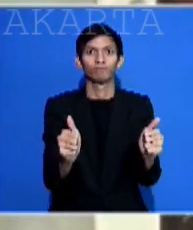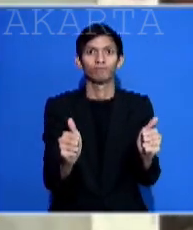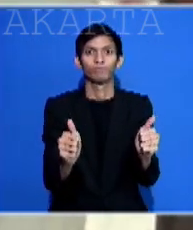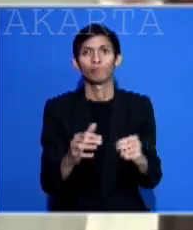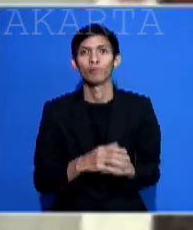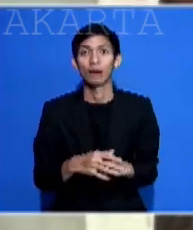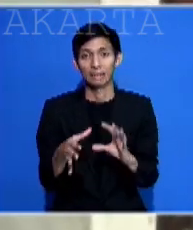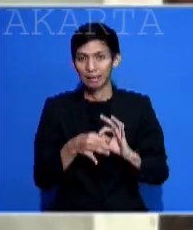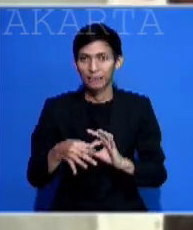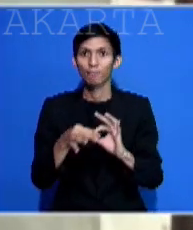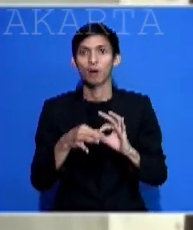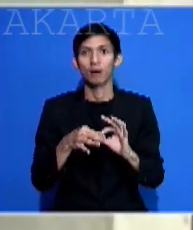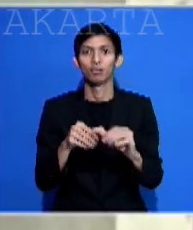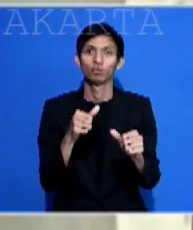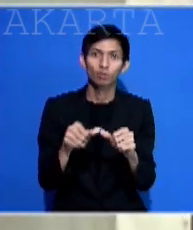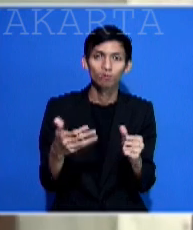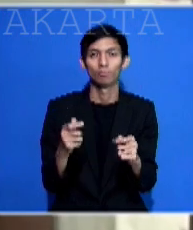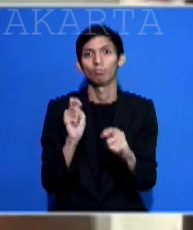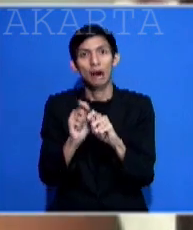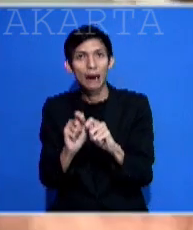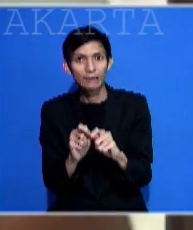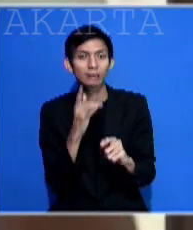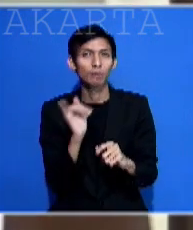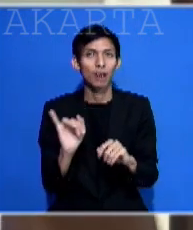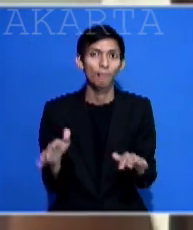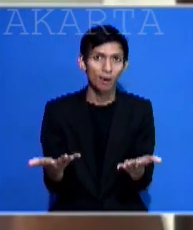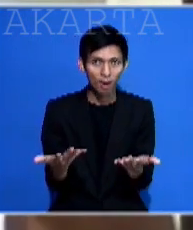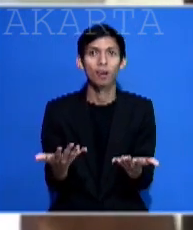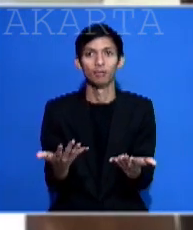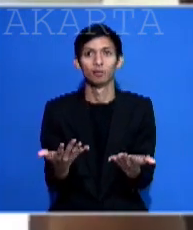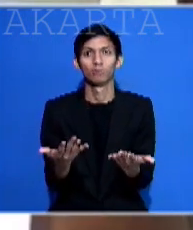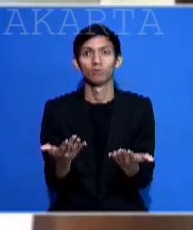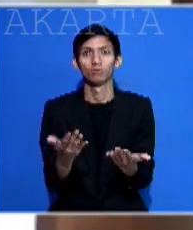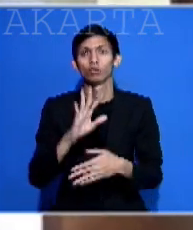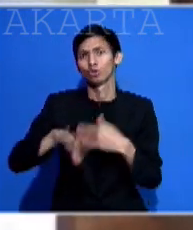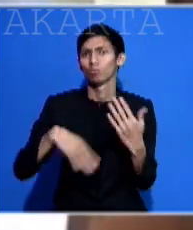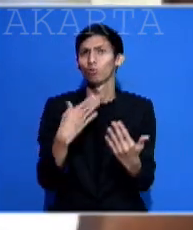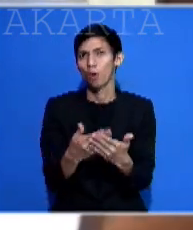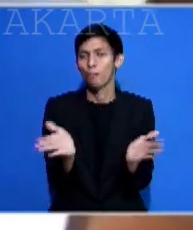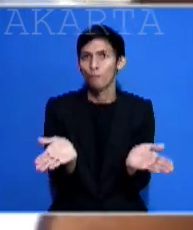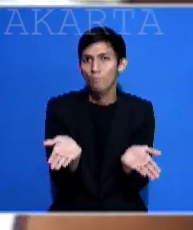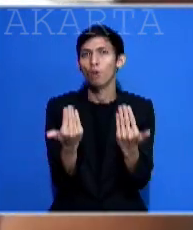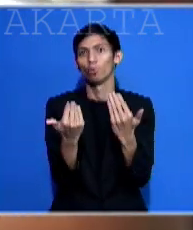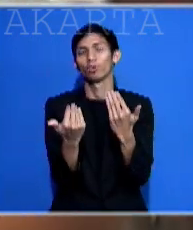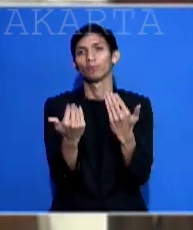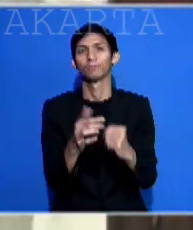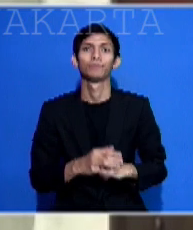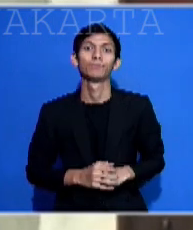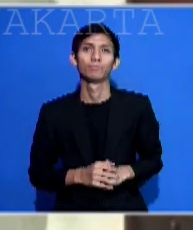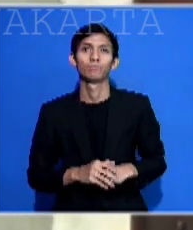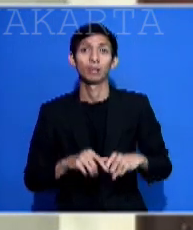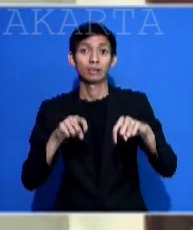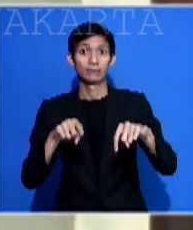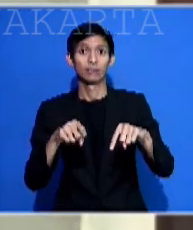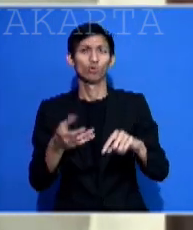terus ini nanti perbaikannya Seperti apa pak ya keembaliik semula aja Heeh Iya kan ini ketinggalan dulu kan ya